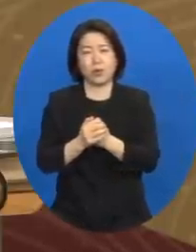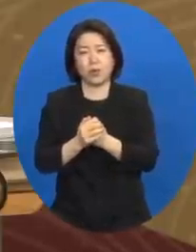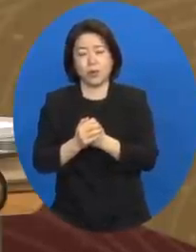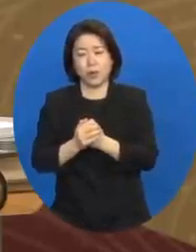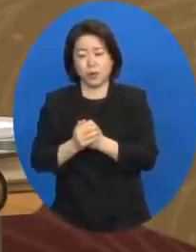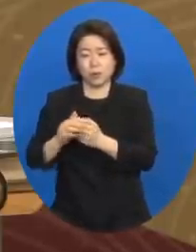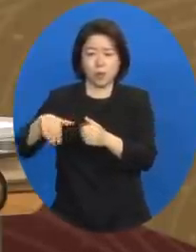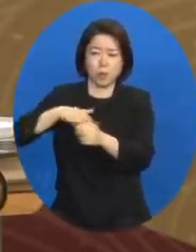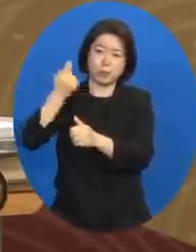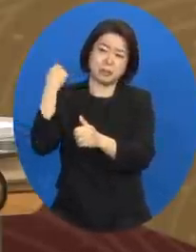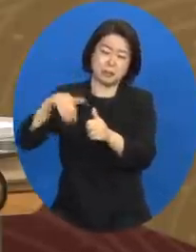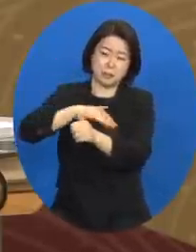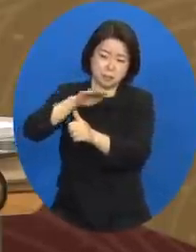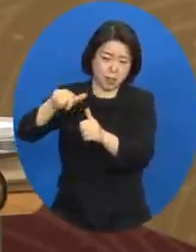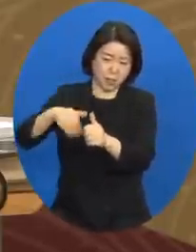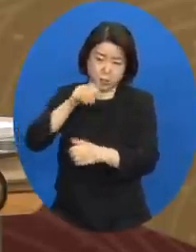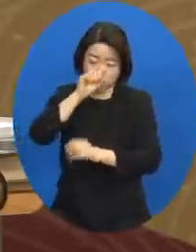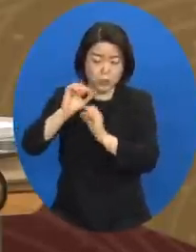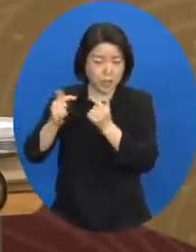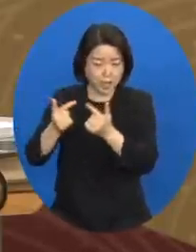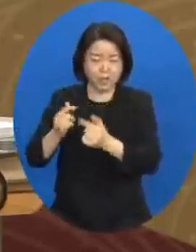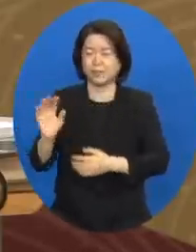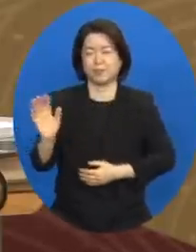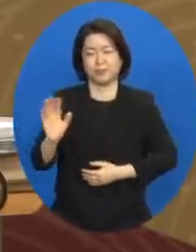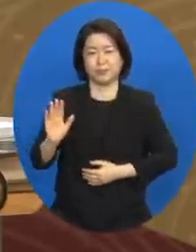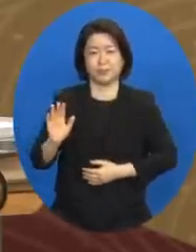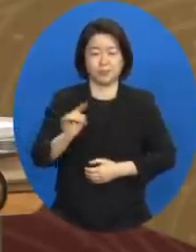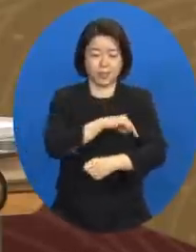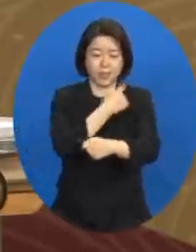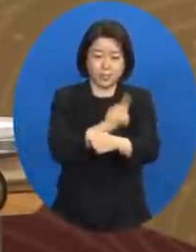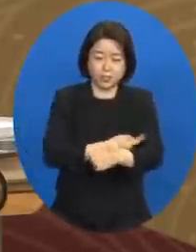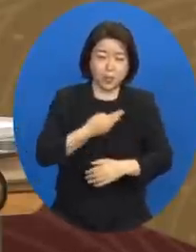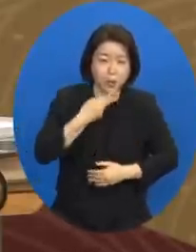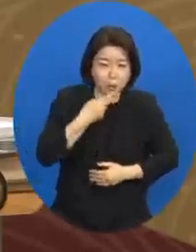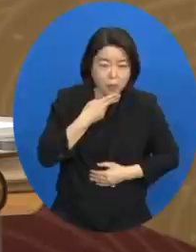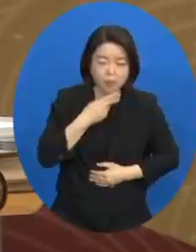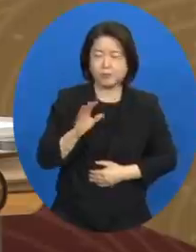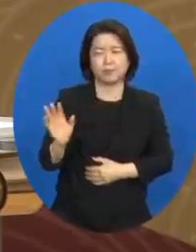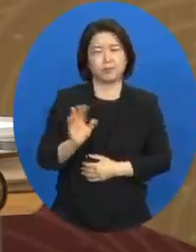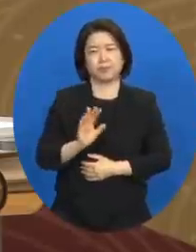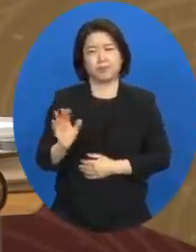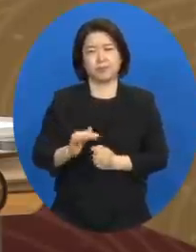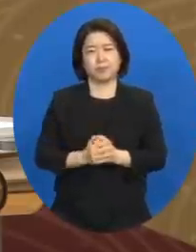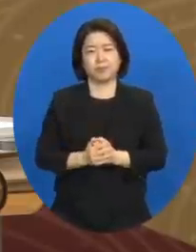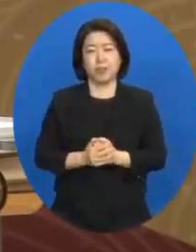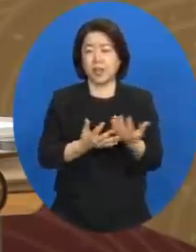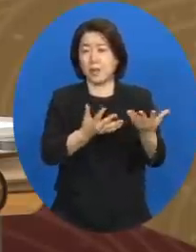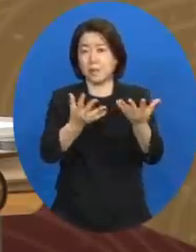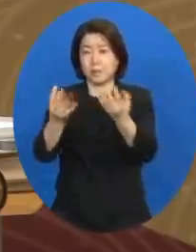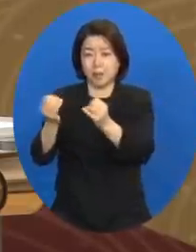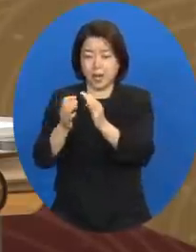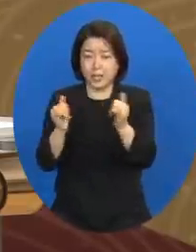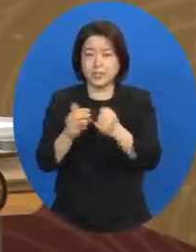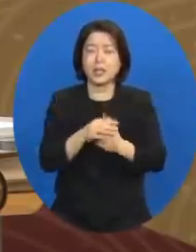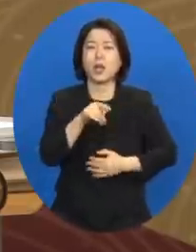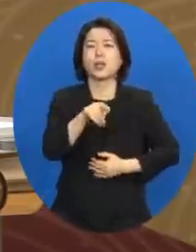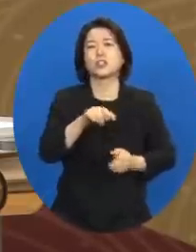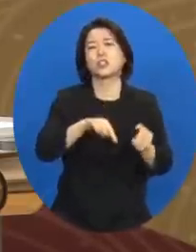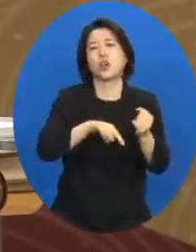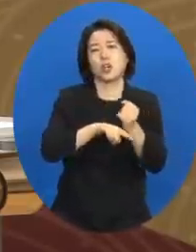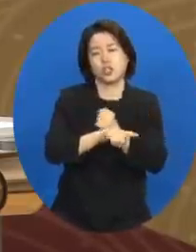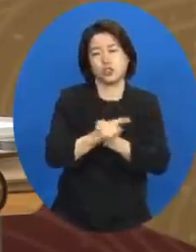않아서 그런 것도 아니고 또는 능력이 없어서 그런 것도 아닙니다. 많은 분들이 그런 까닭인